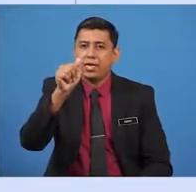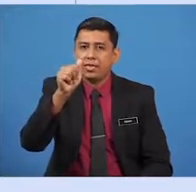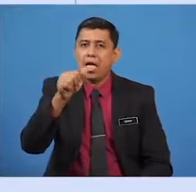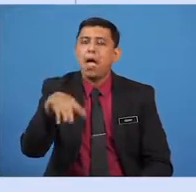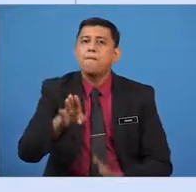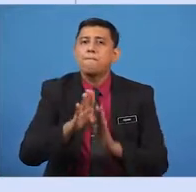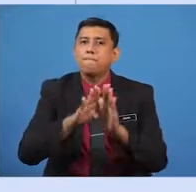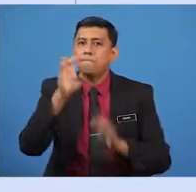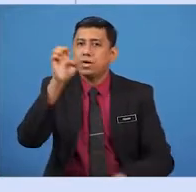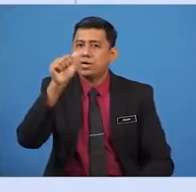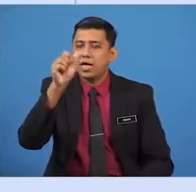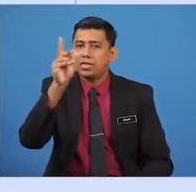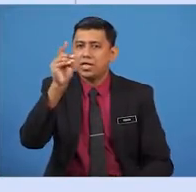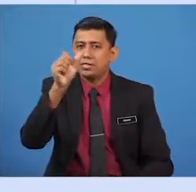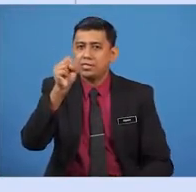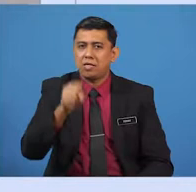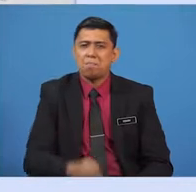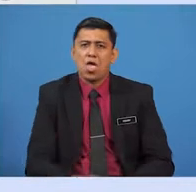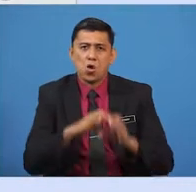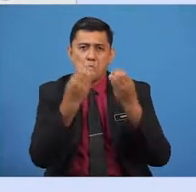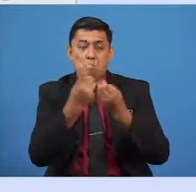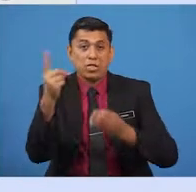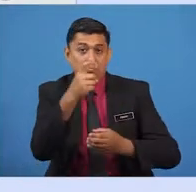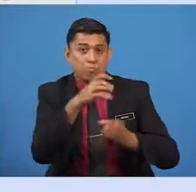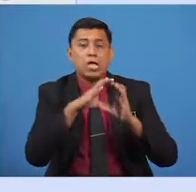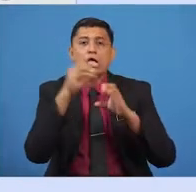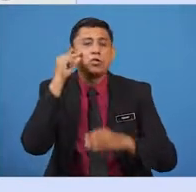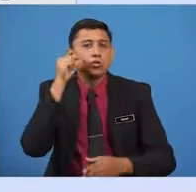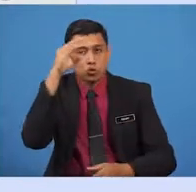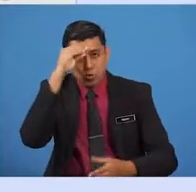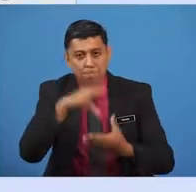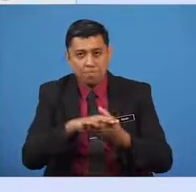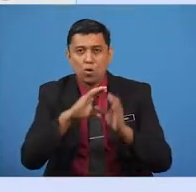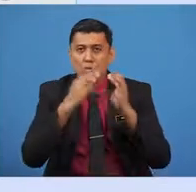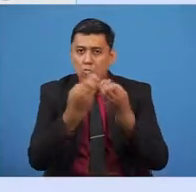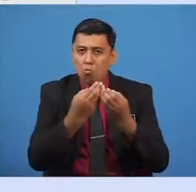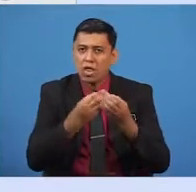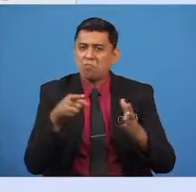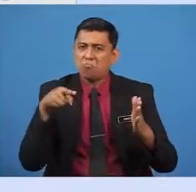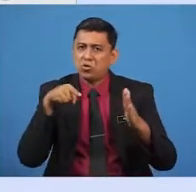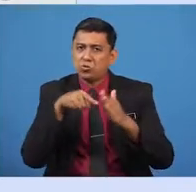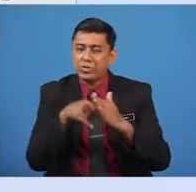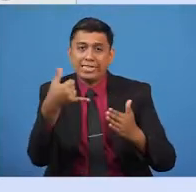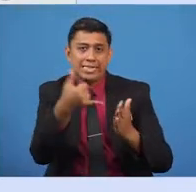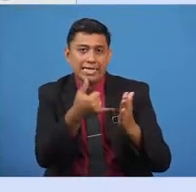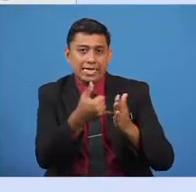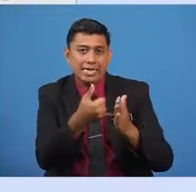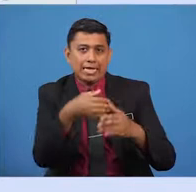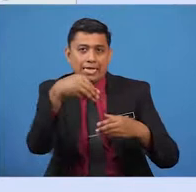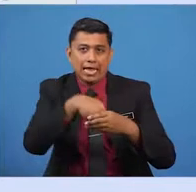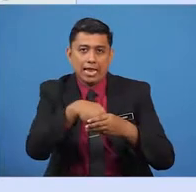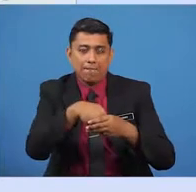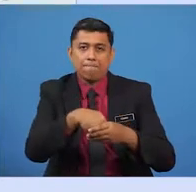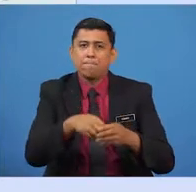permanian beratas. Sperma suami dikumpul dan disuntik ke dalam tiub falopio isteri